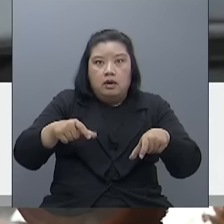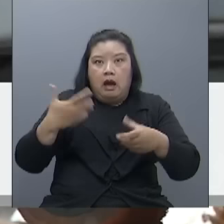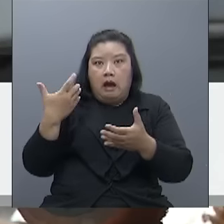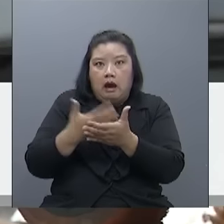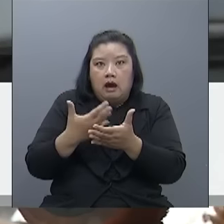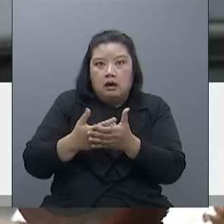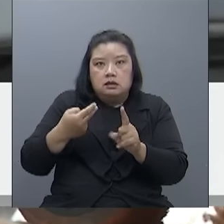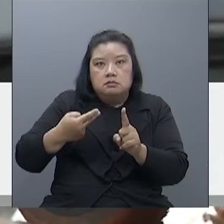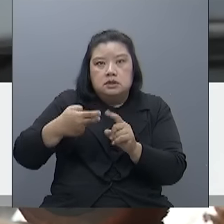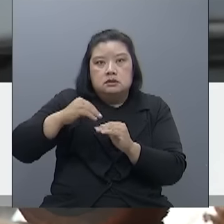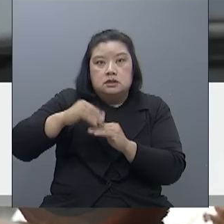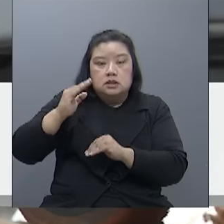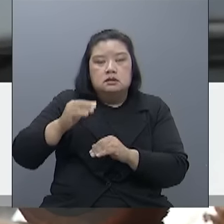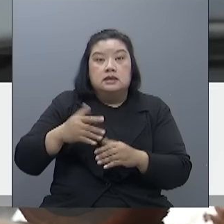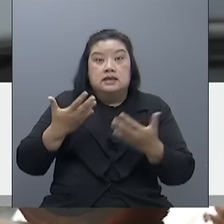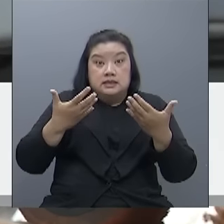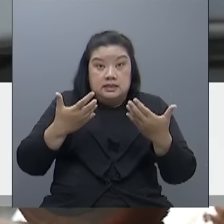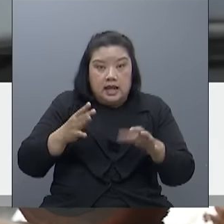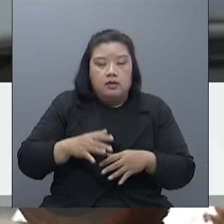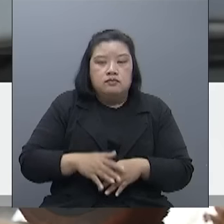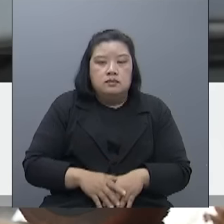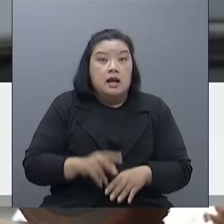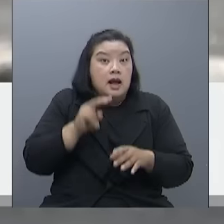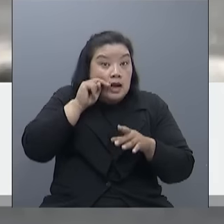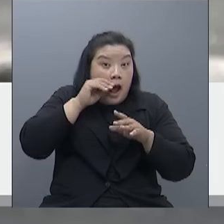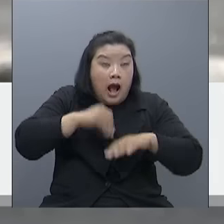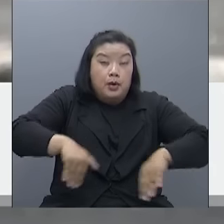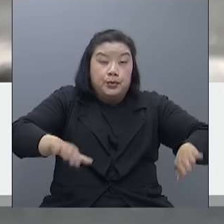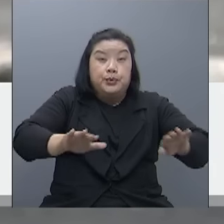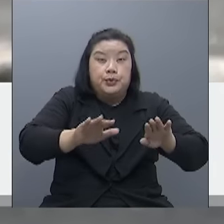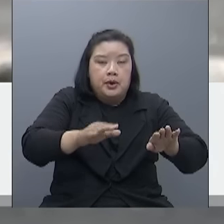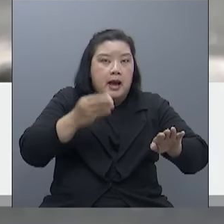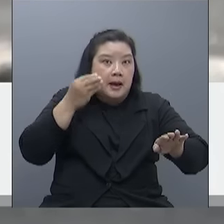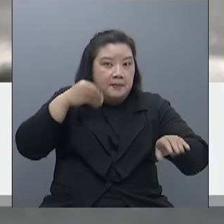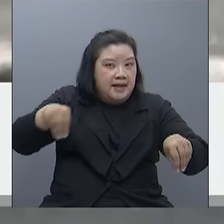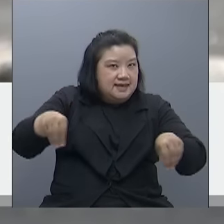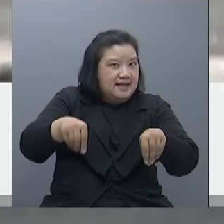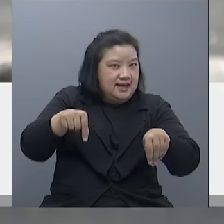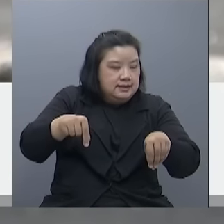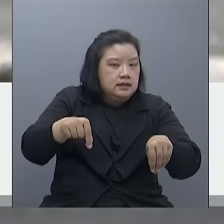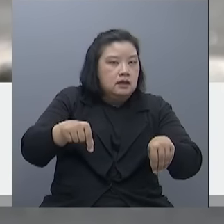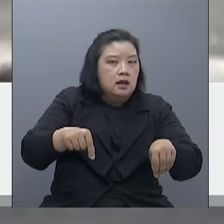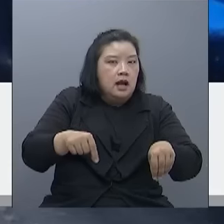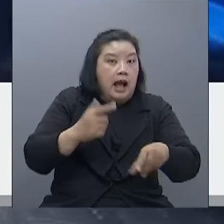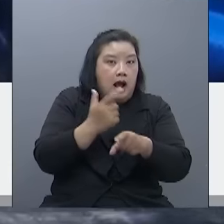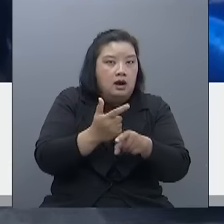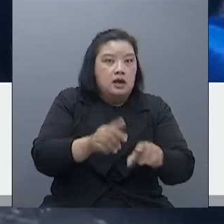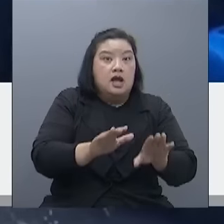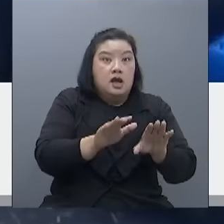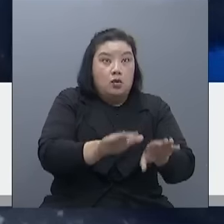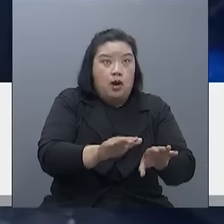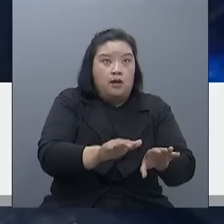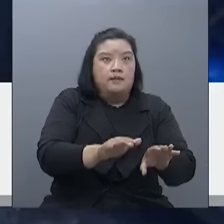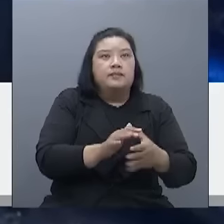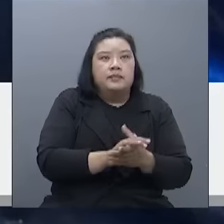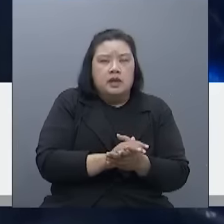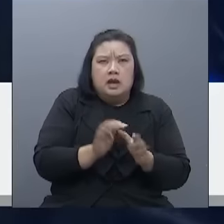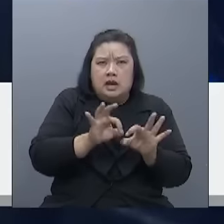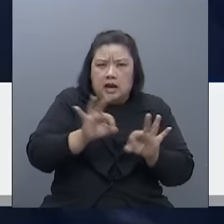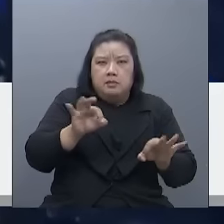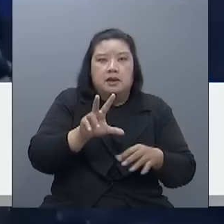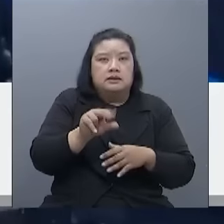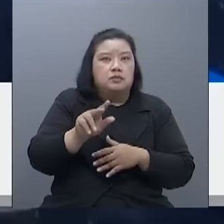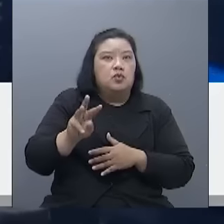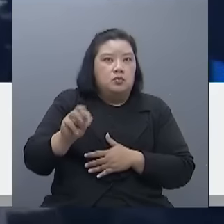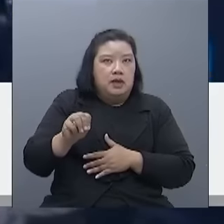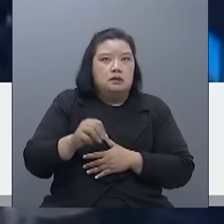ะนำไปวางในสระน้ำอำเภอพังโคนซึ่งห่างจากบ้านพักในอำเภอสว่างแดนดินจังหวัดสกลนครกว่า30กิโลเมตรโดยอ้าง